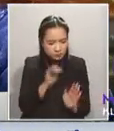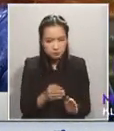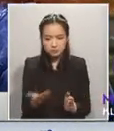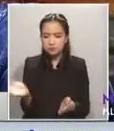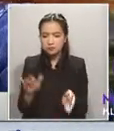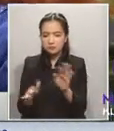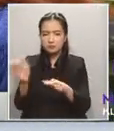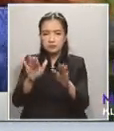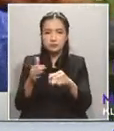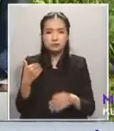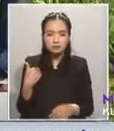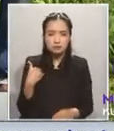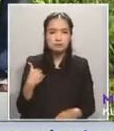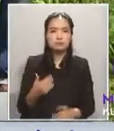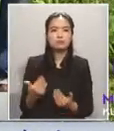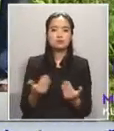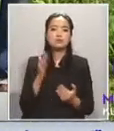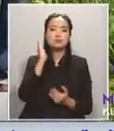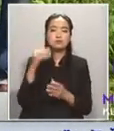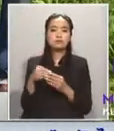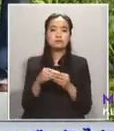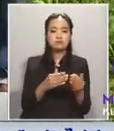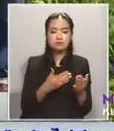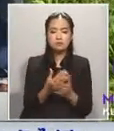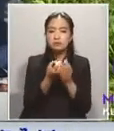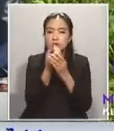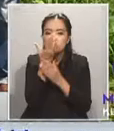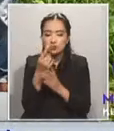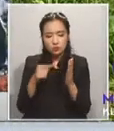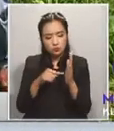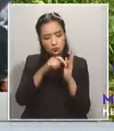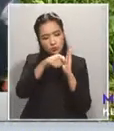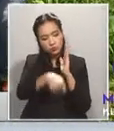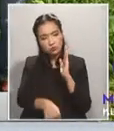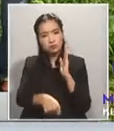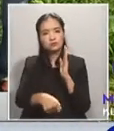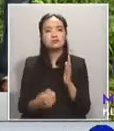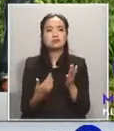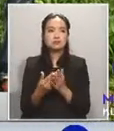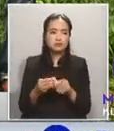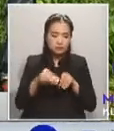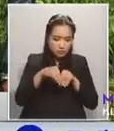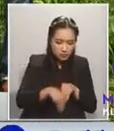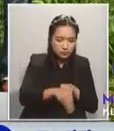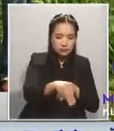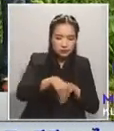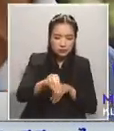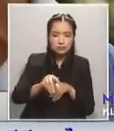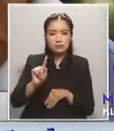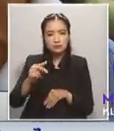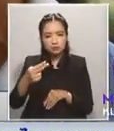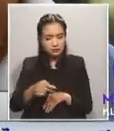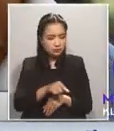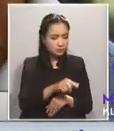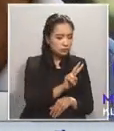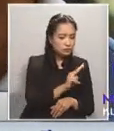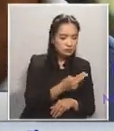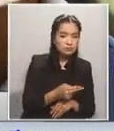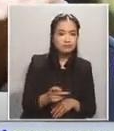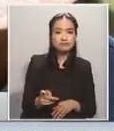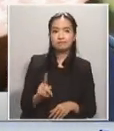ล้วก็ลูกชายพาไปซื้อพันธุ์มะลิที่โคราชโคกปวดมาปลูกอีกค่ะอีก 10,000 พี่ชายภูมิใจ